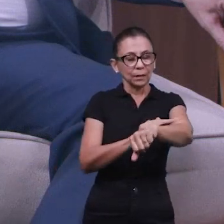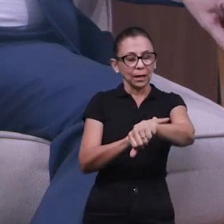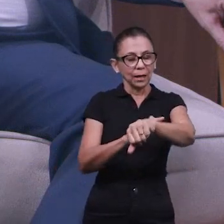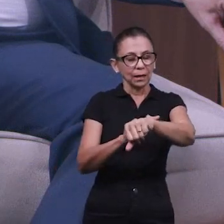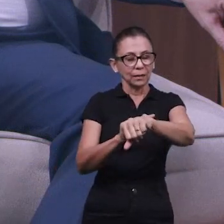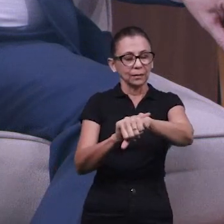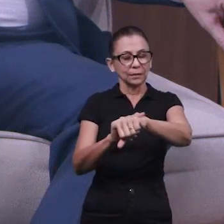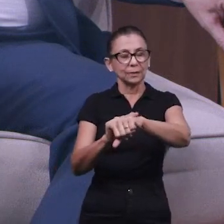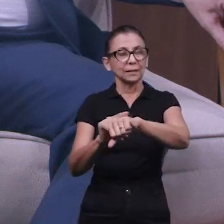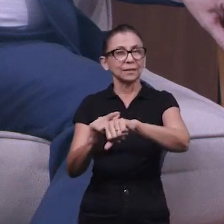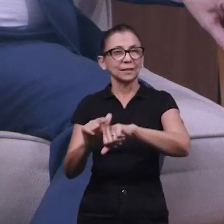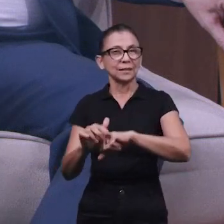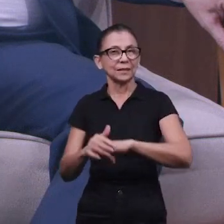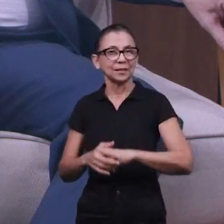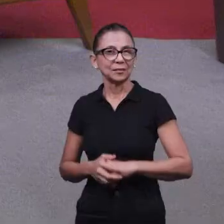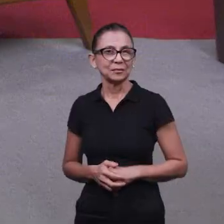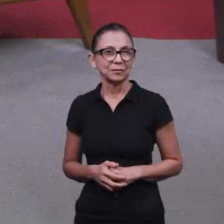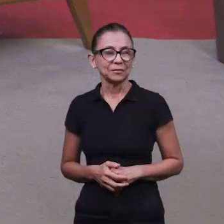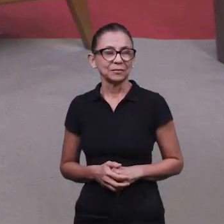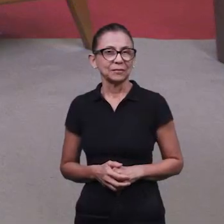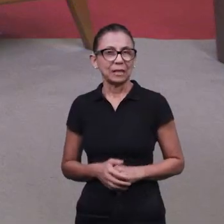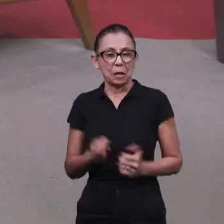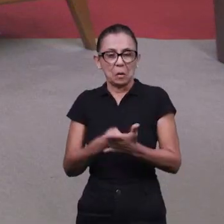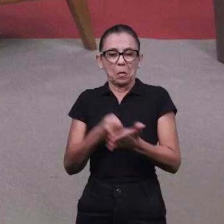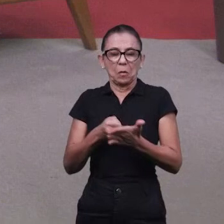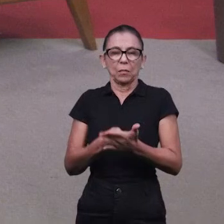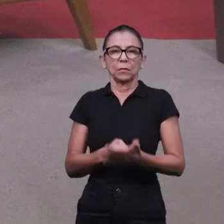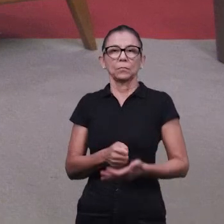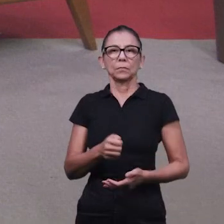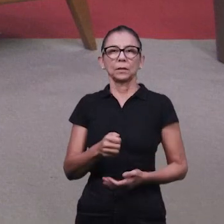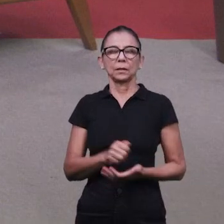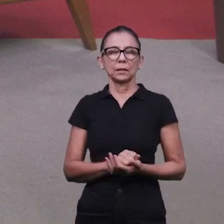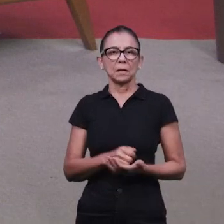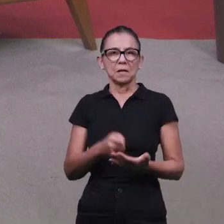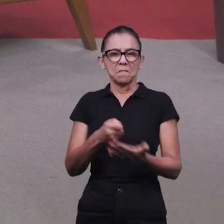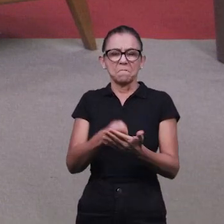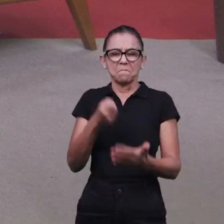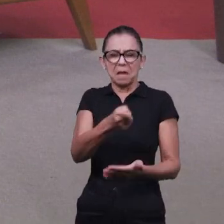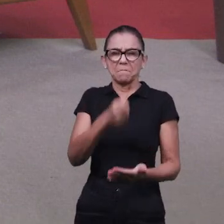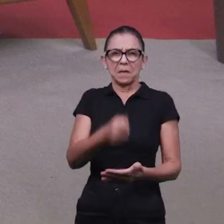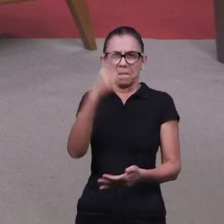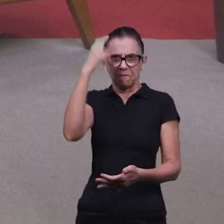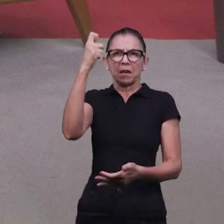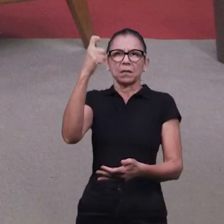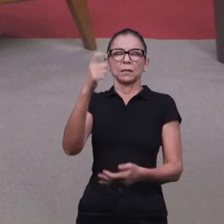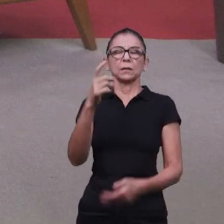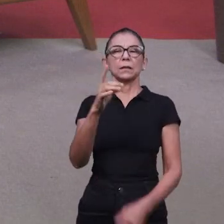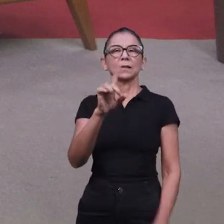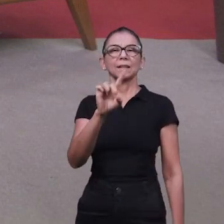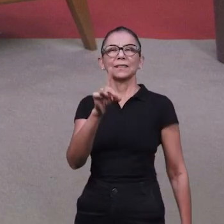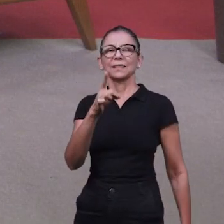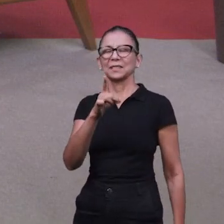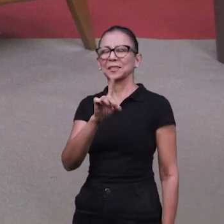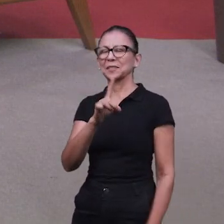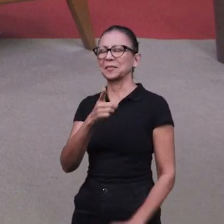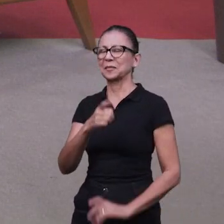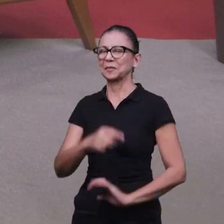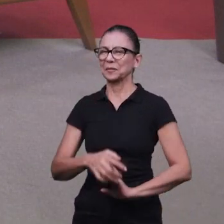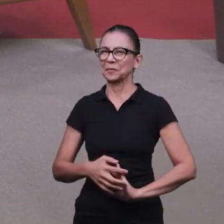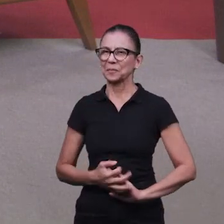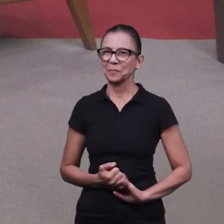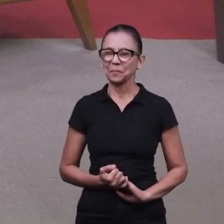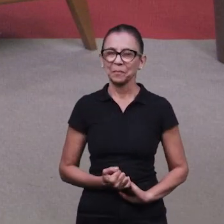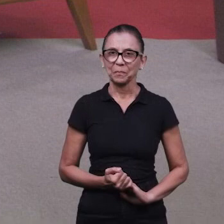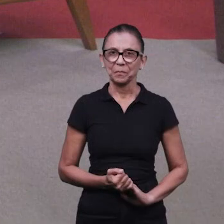besoin, nous pouvons dire, de bruit, n'est-ce pas? Ni par force, ni par violence. En